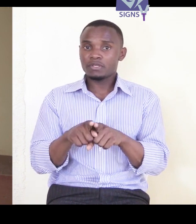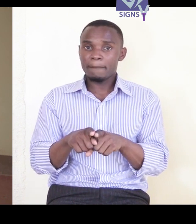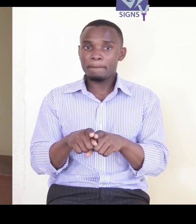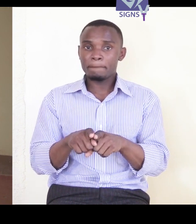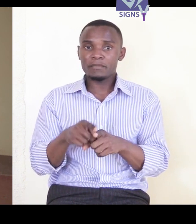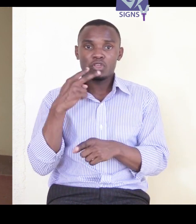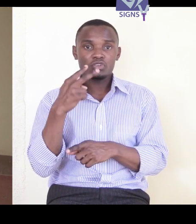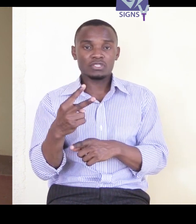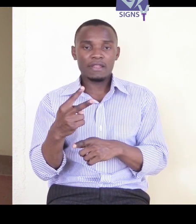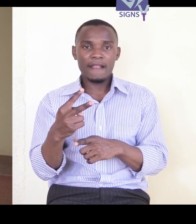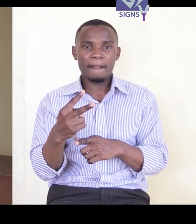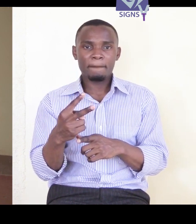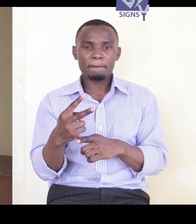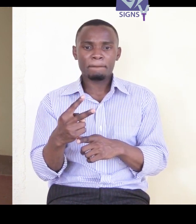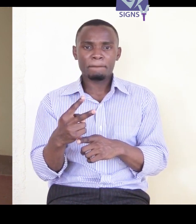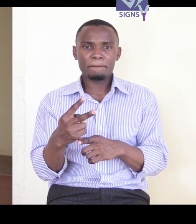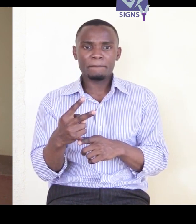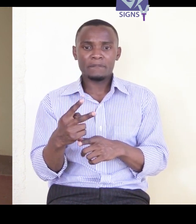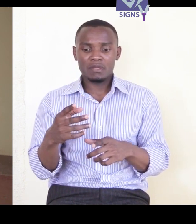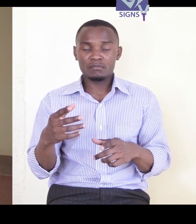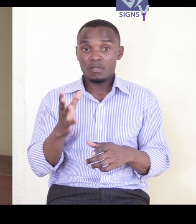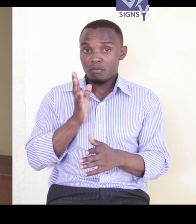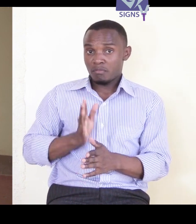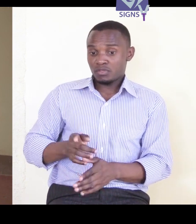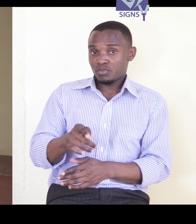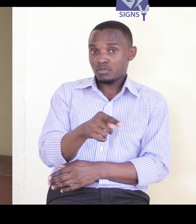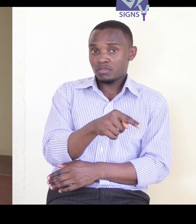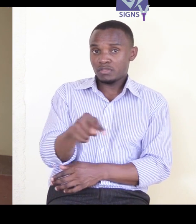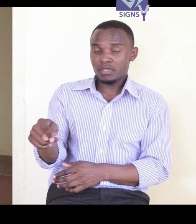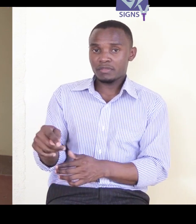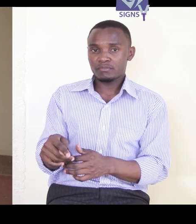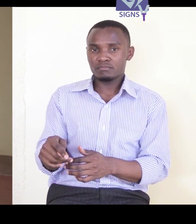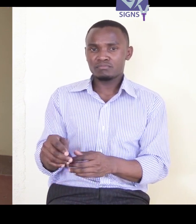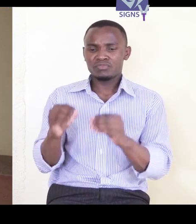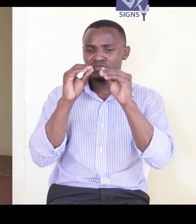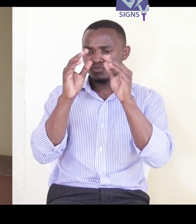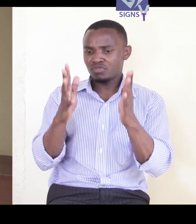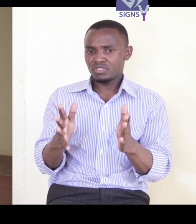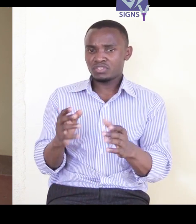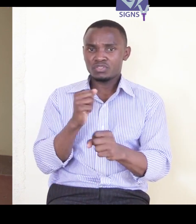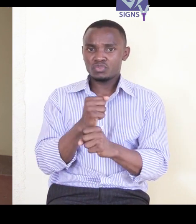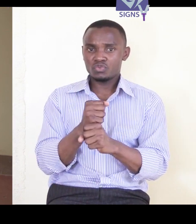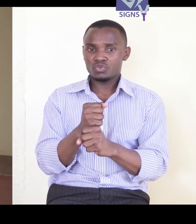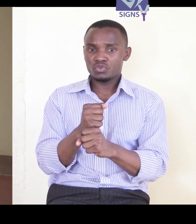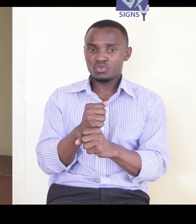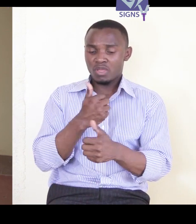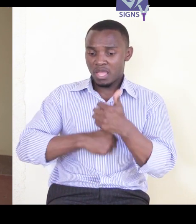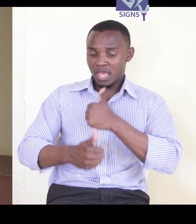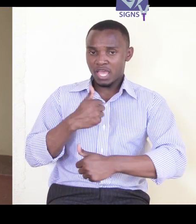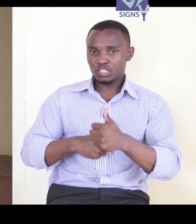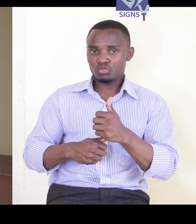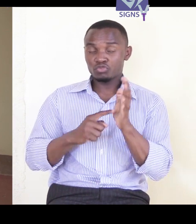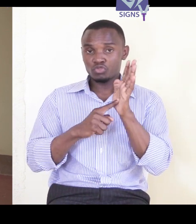mnaona, aliye mbele yenu pia ni mwalimu mwenzangu ambaye anafanya demonstration.